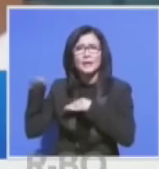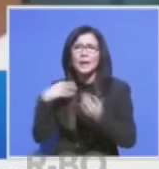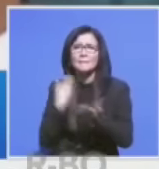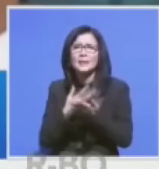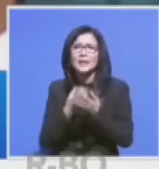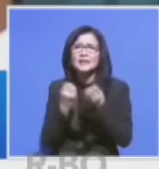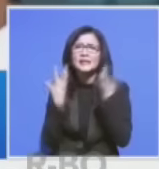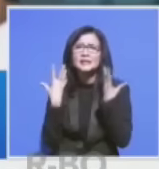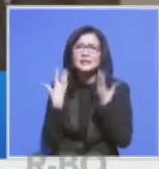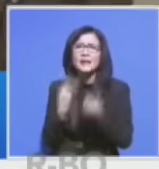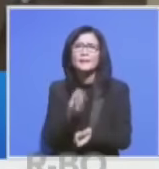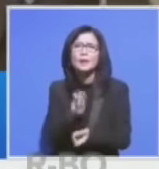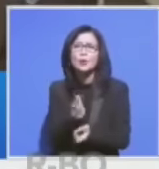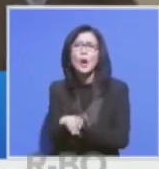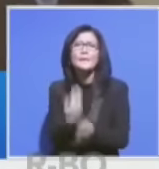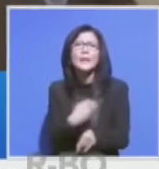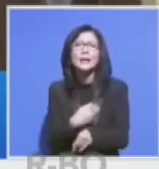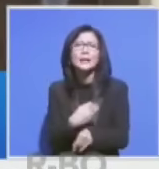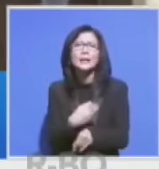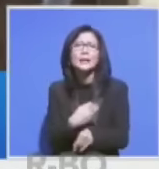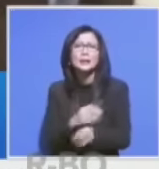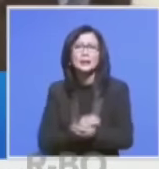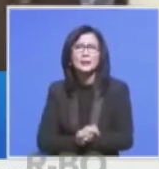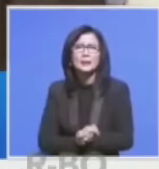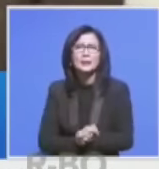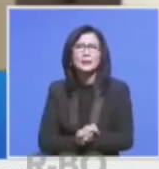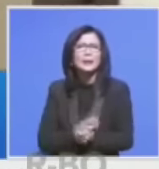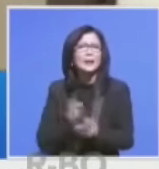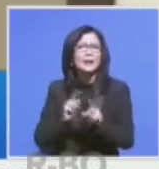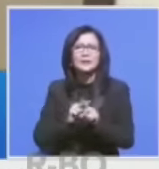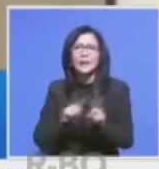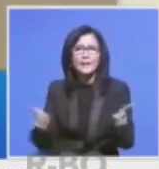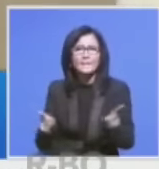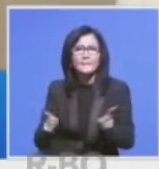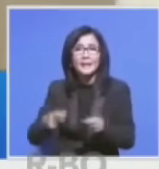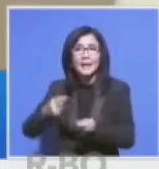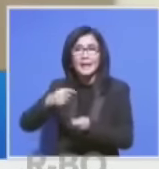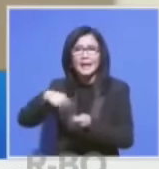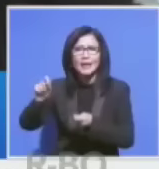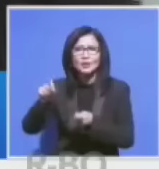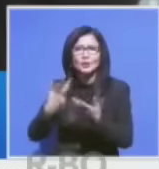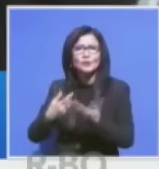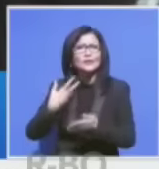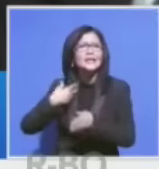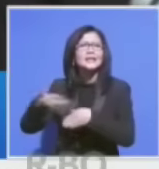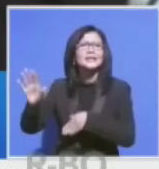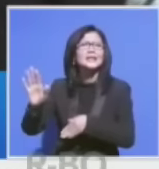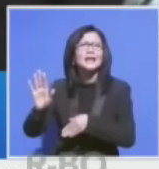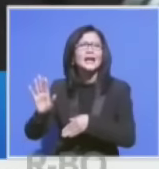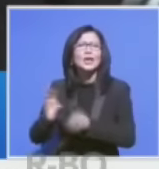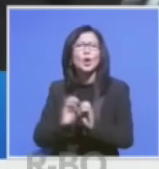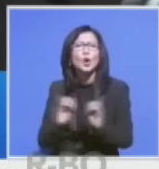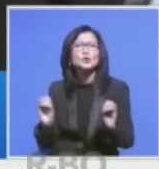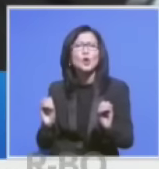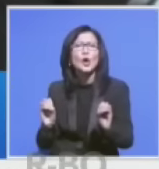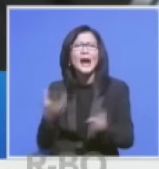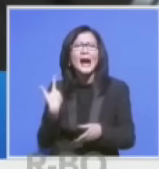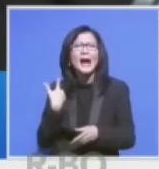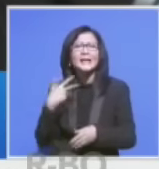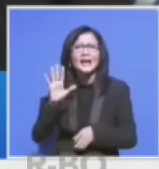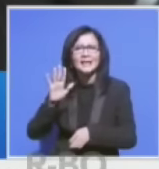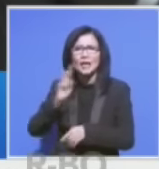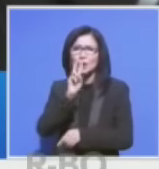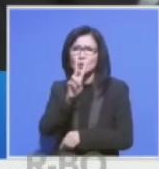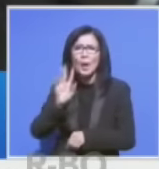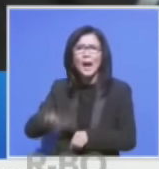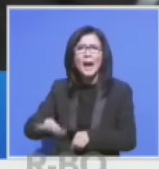dan ganti rugi uang yang sudah disetorkan. Namun sayang, rumah kantor travel sudah ditinggal sang pemilik dan hanya ada 2 orang